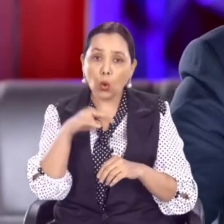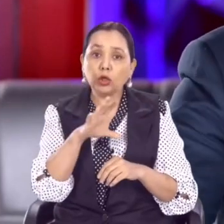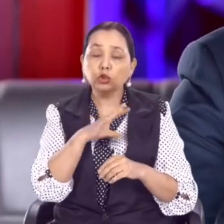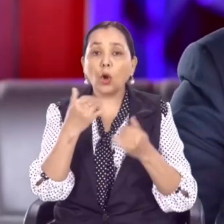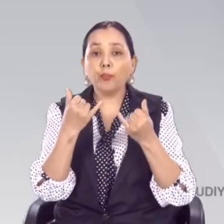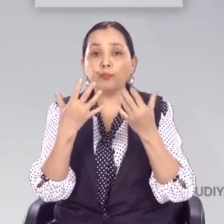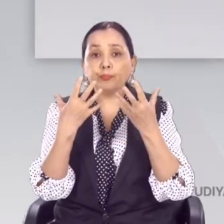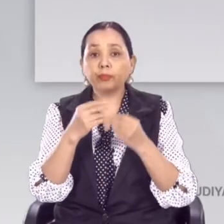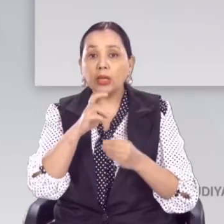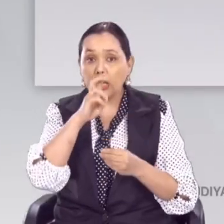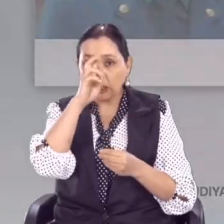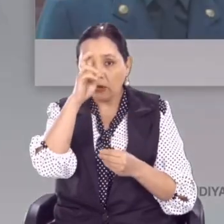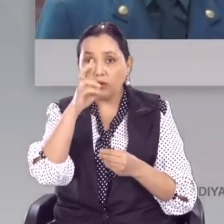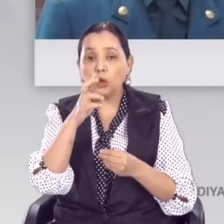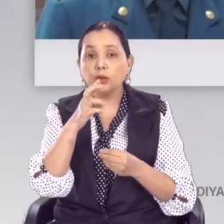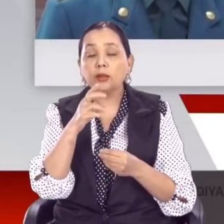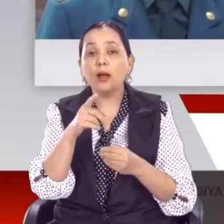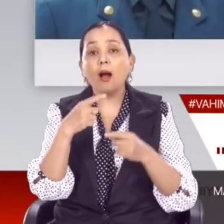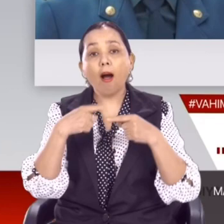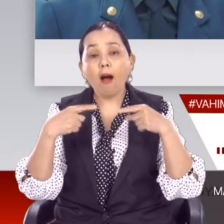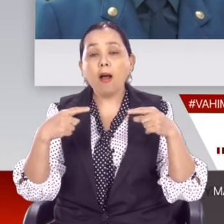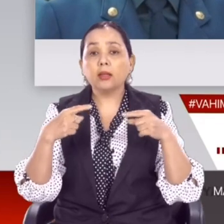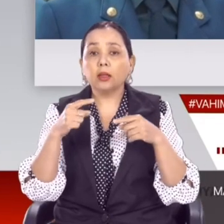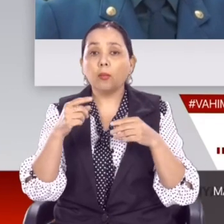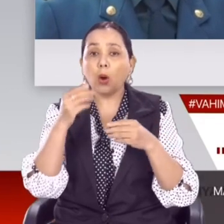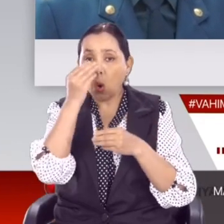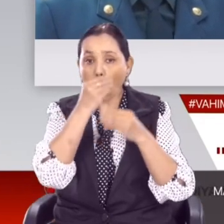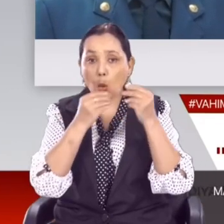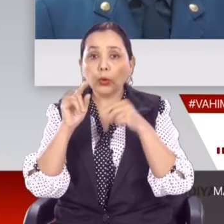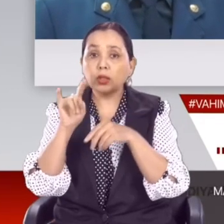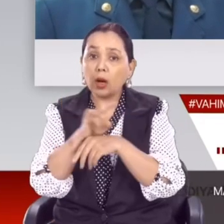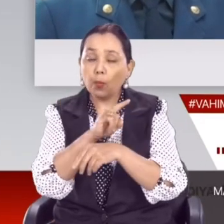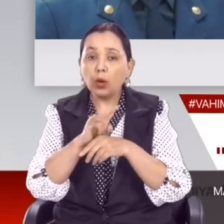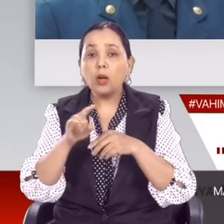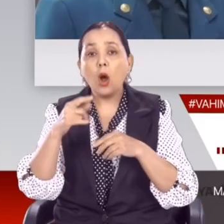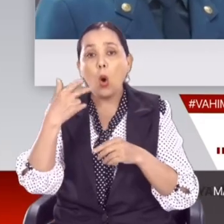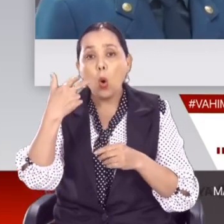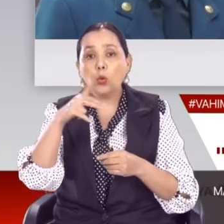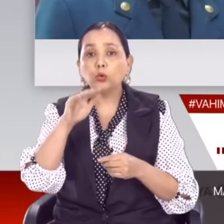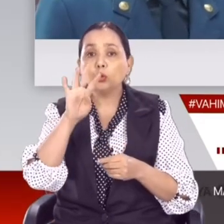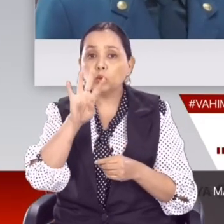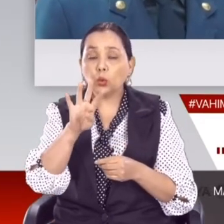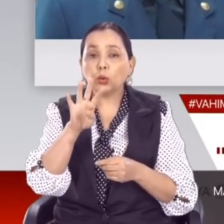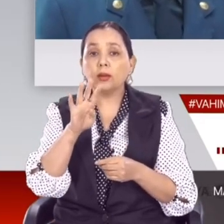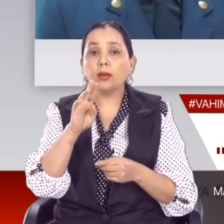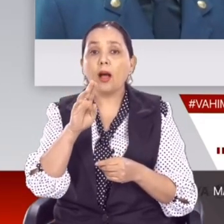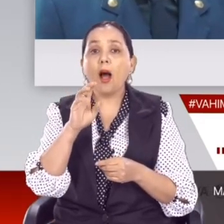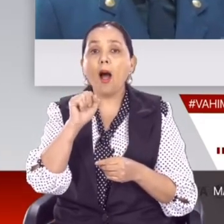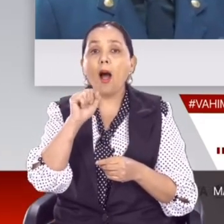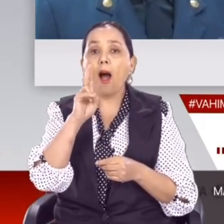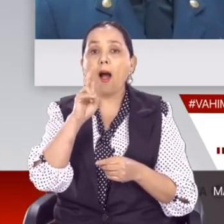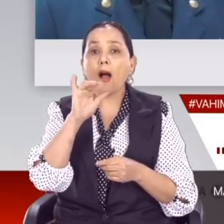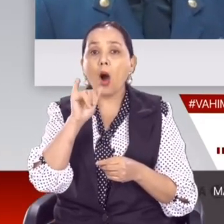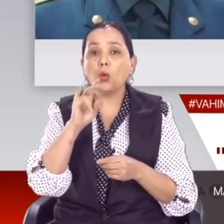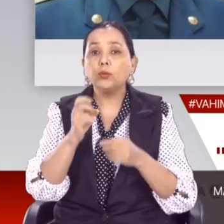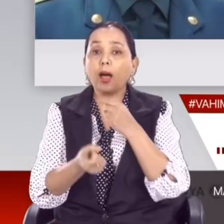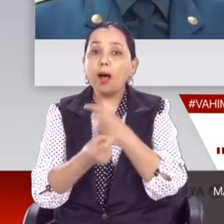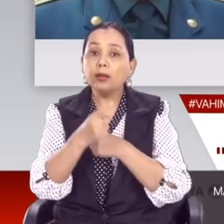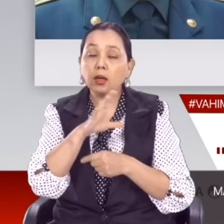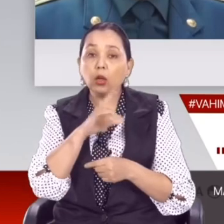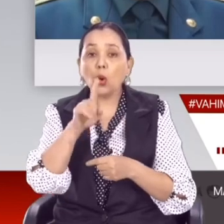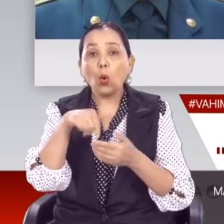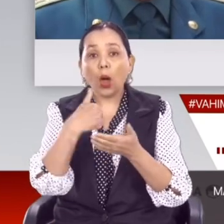qo'lga tushdi? Hozirgi kunda davlatimizda har xil uydirmalar tarqatayotgan 34 ta akkaunt aniqlandi.